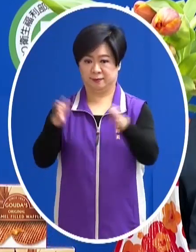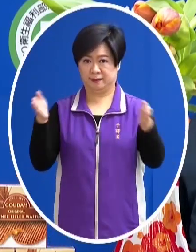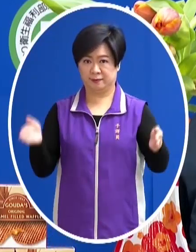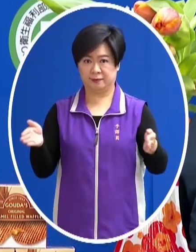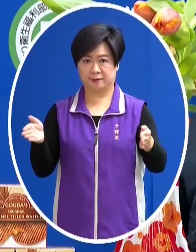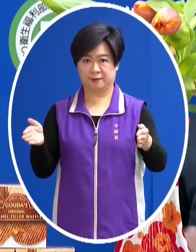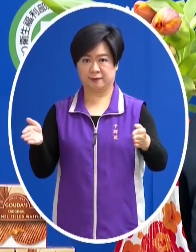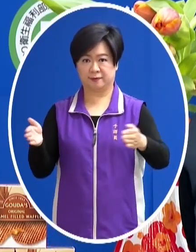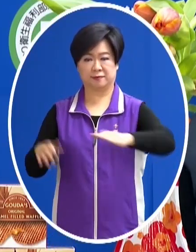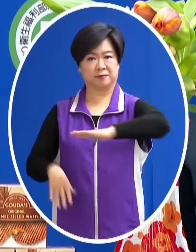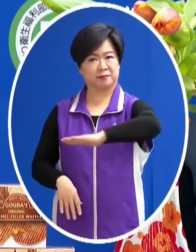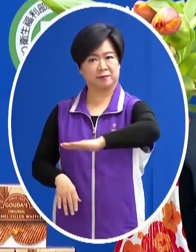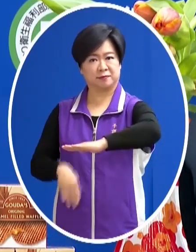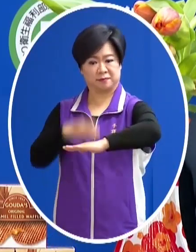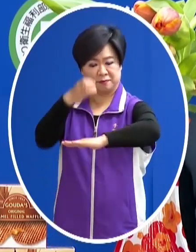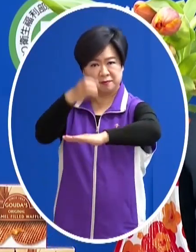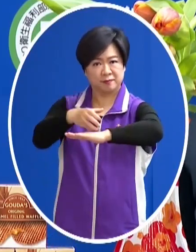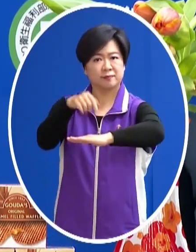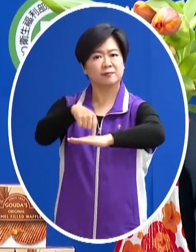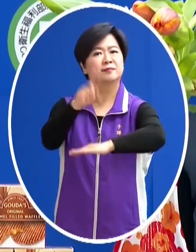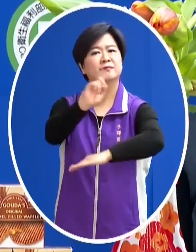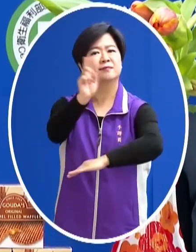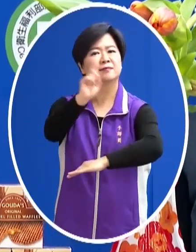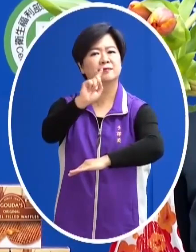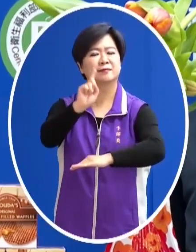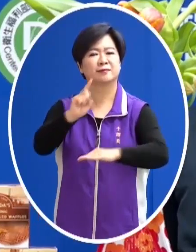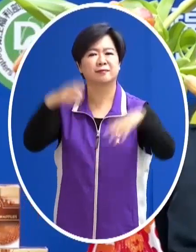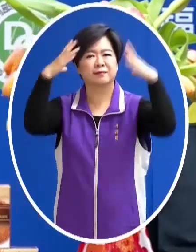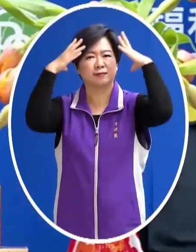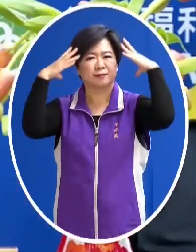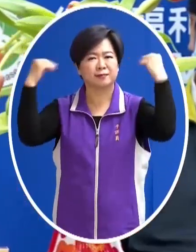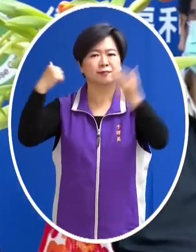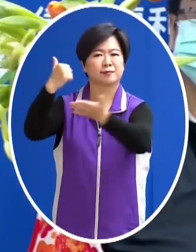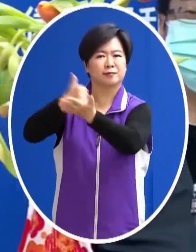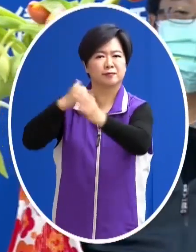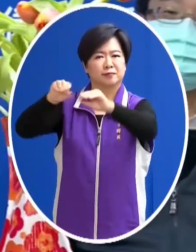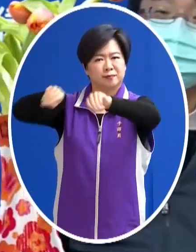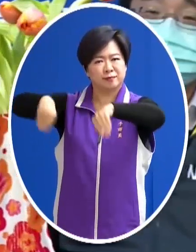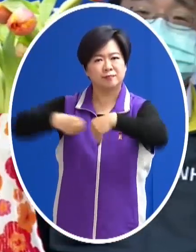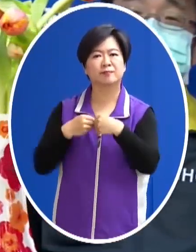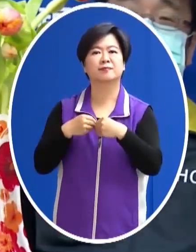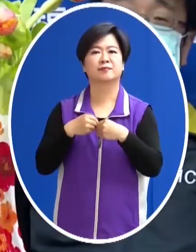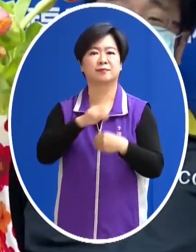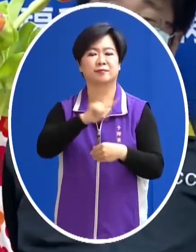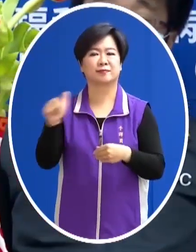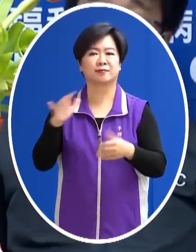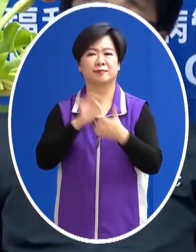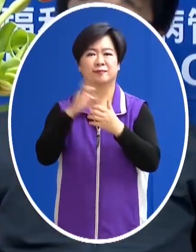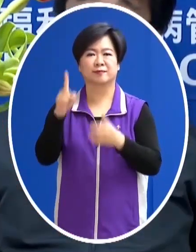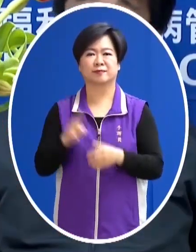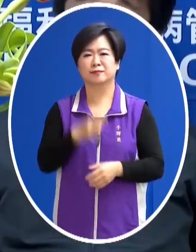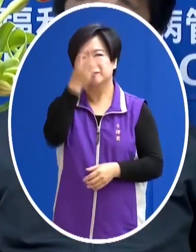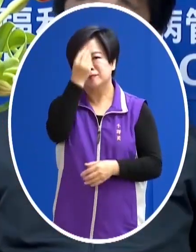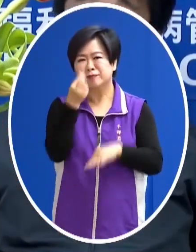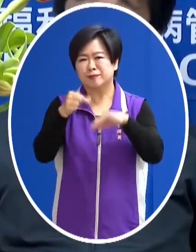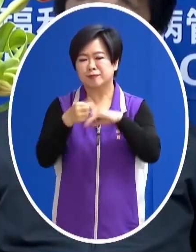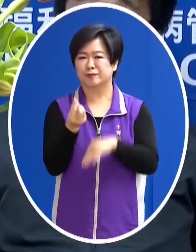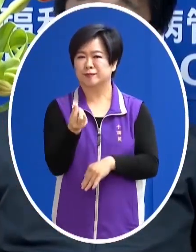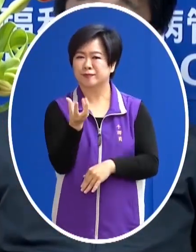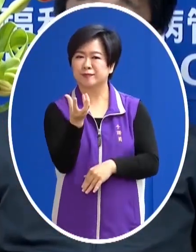哈、哦，那是在荷兰哈、哦，他们送来的哈、哦，送来的郁金香，因为今天是他们